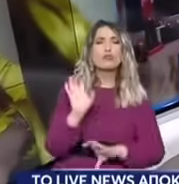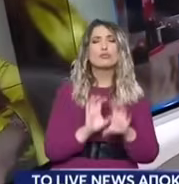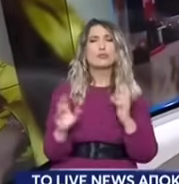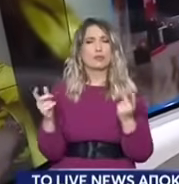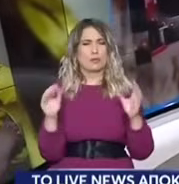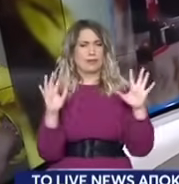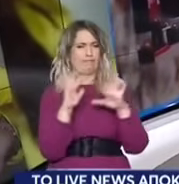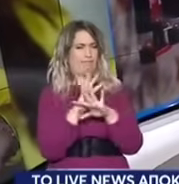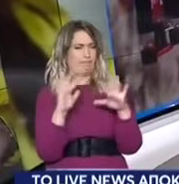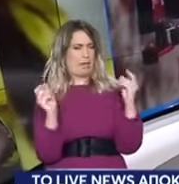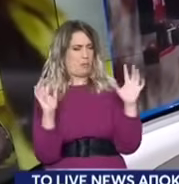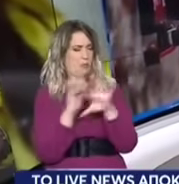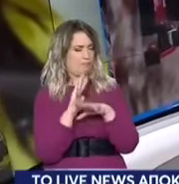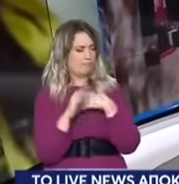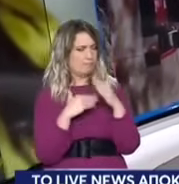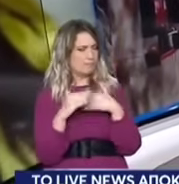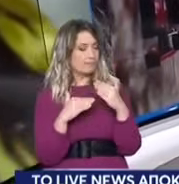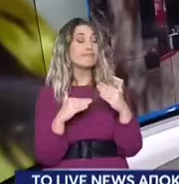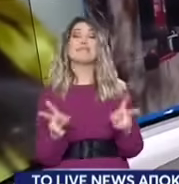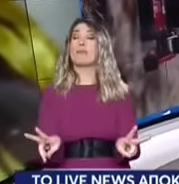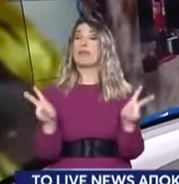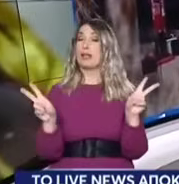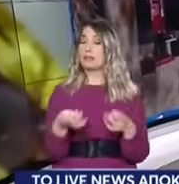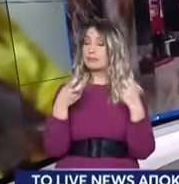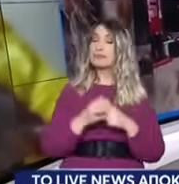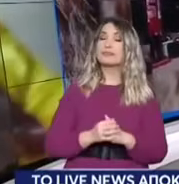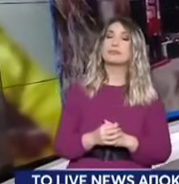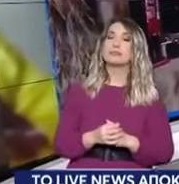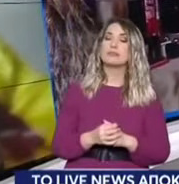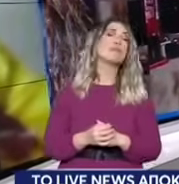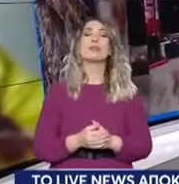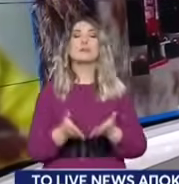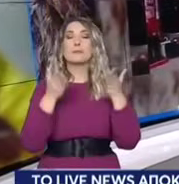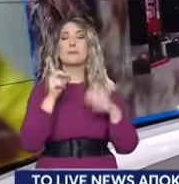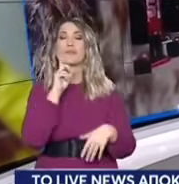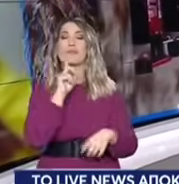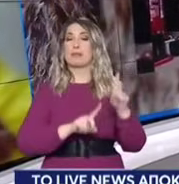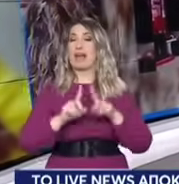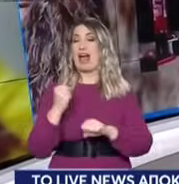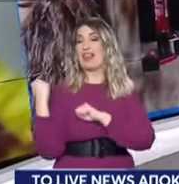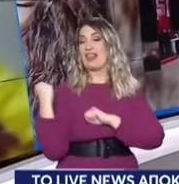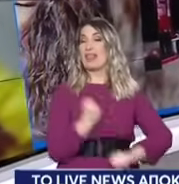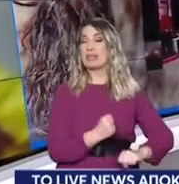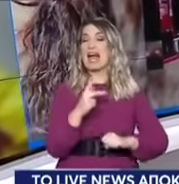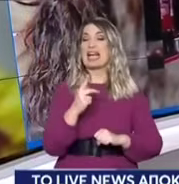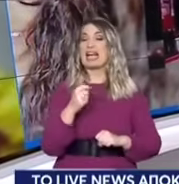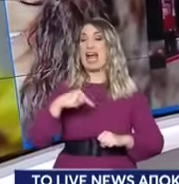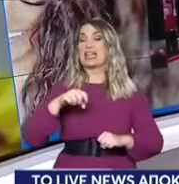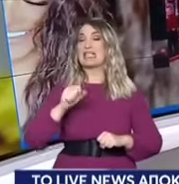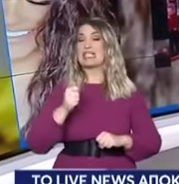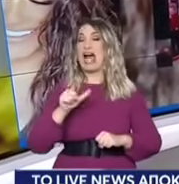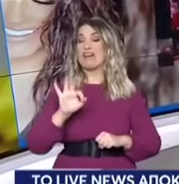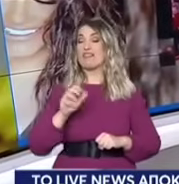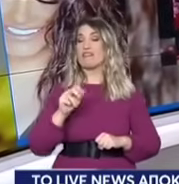καθαρή η υπόθεση αυτή. Είναι μια υπόθεση λοιπόν η οποία έχει να κάνει με την κυρία Δήμητρα Κατσαφάδου, νομίζω γνωστή σε όλους μας, η